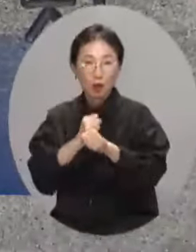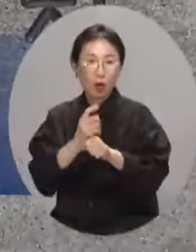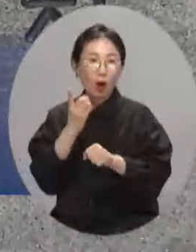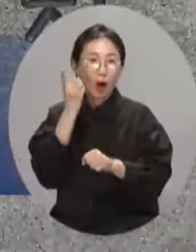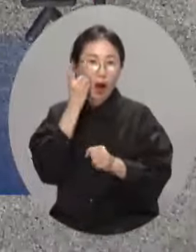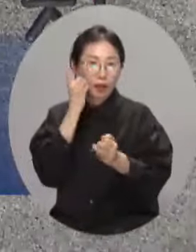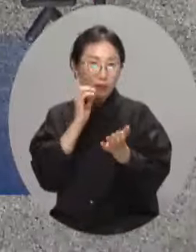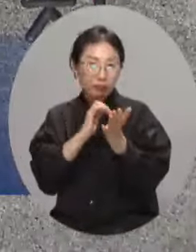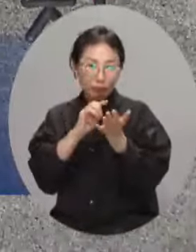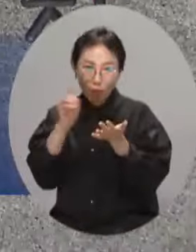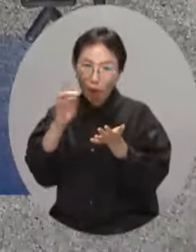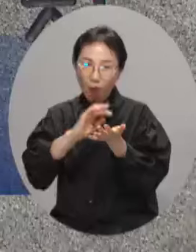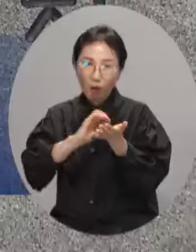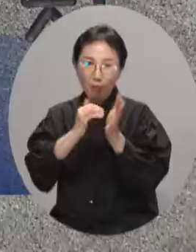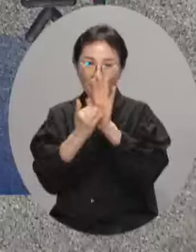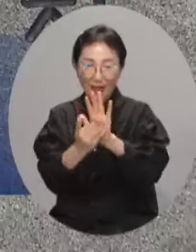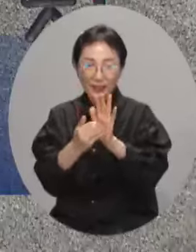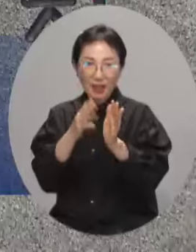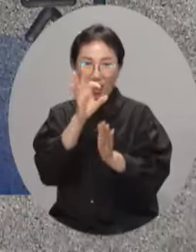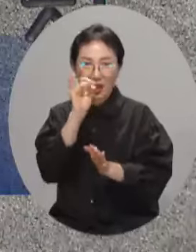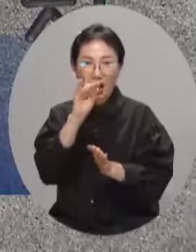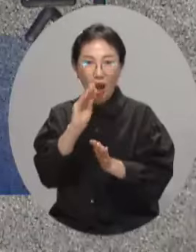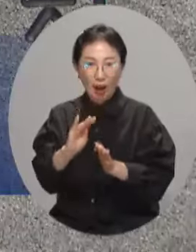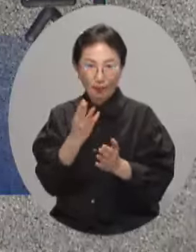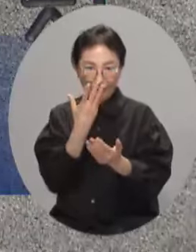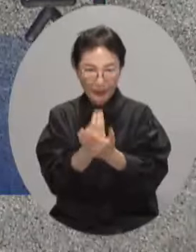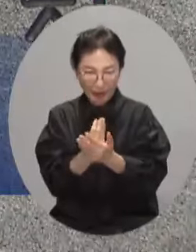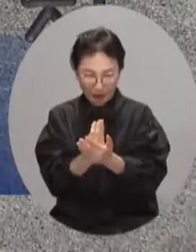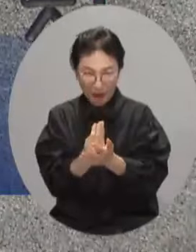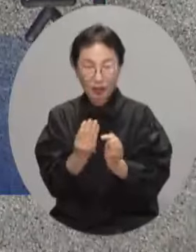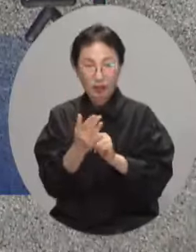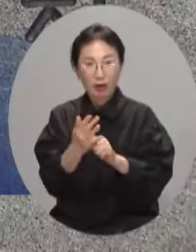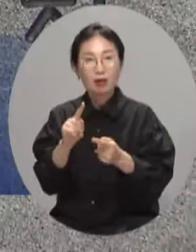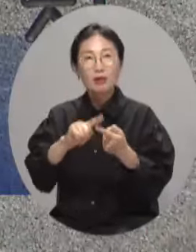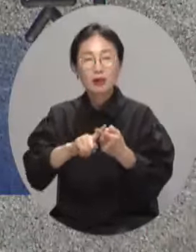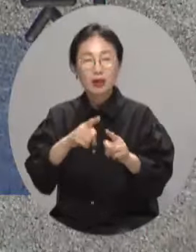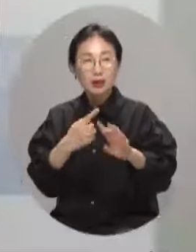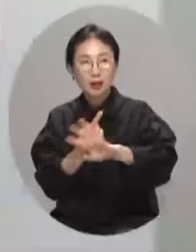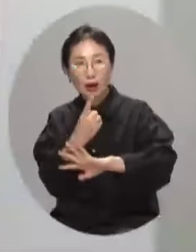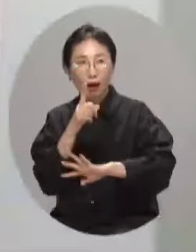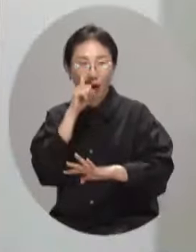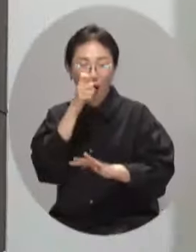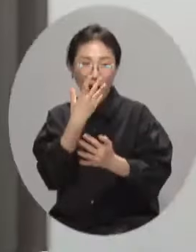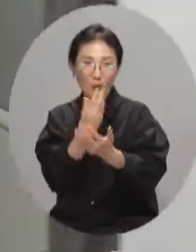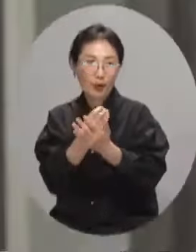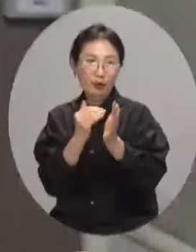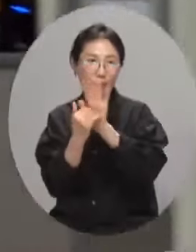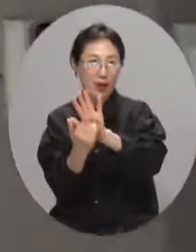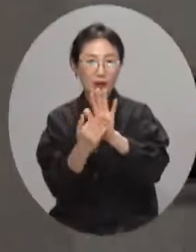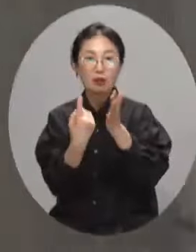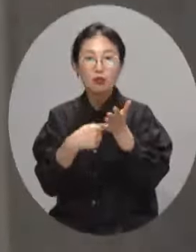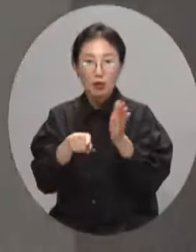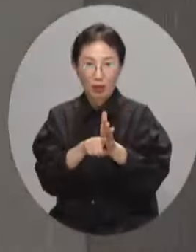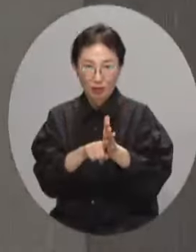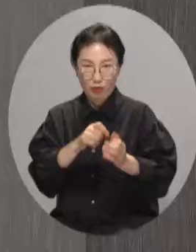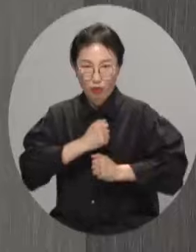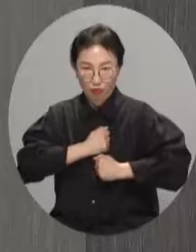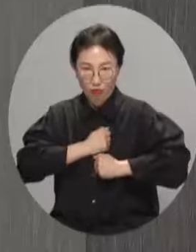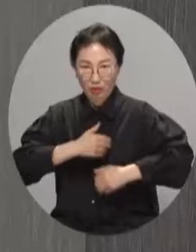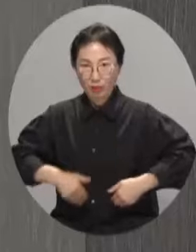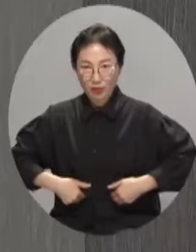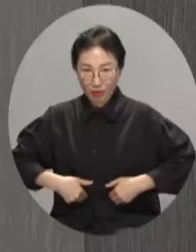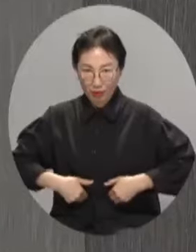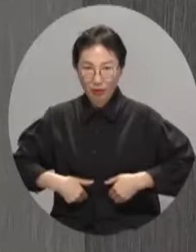방지 앱을 설치하여 출처를 알 수 없는 악성 앱이 설치되지 않도록 하는 등 주의가 필요합니다. 이 건과 관련한 피해 상담